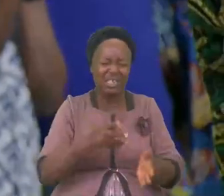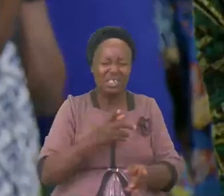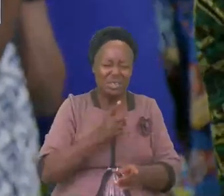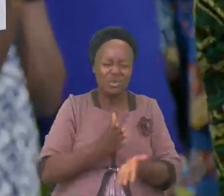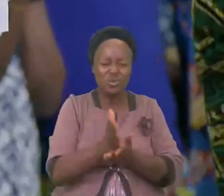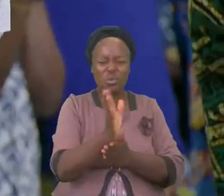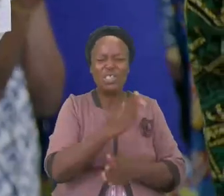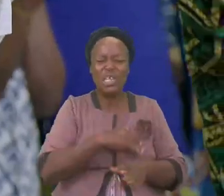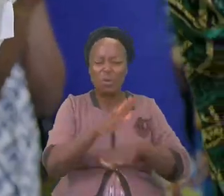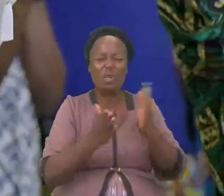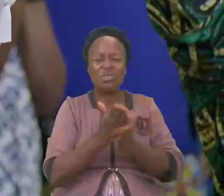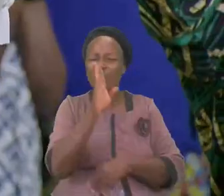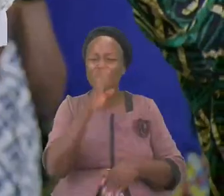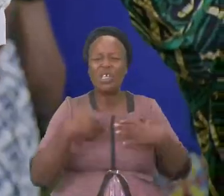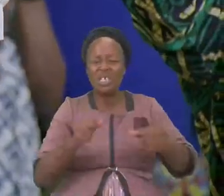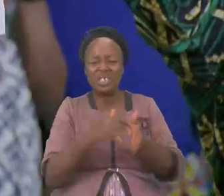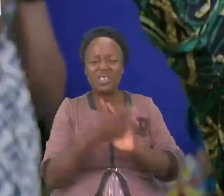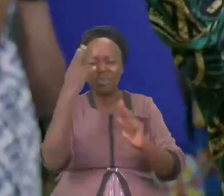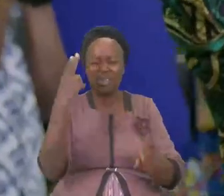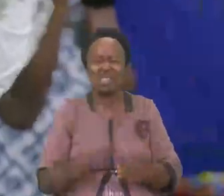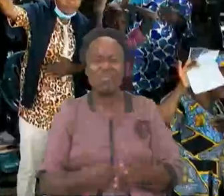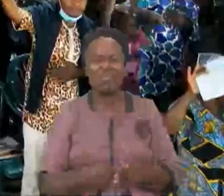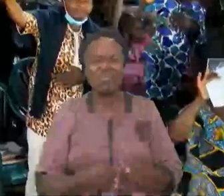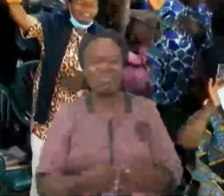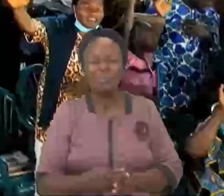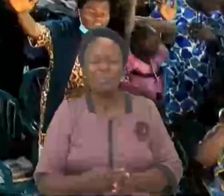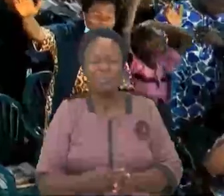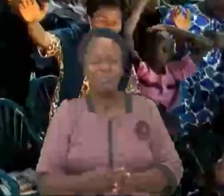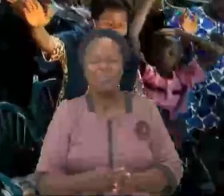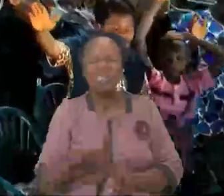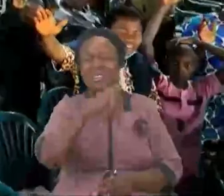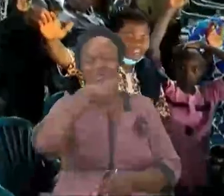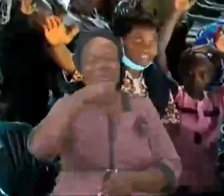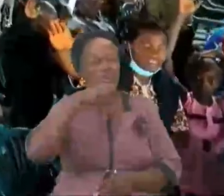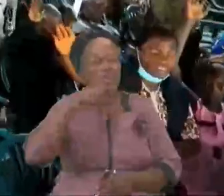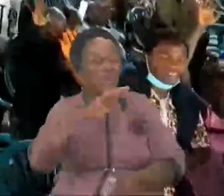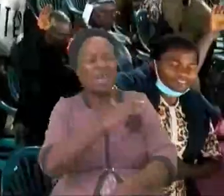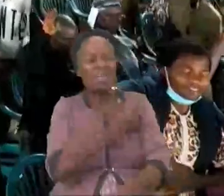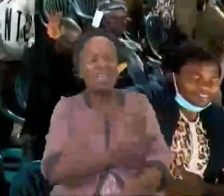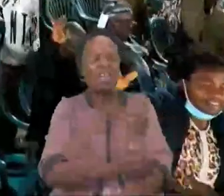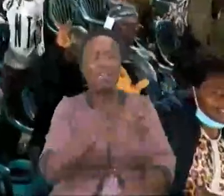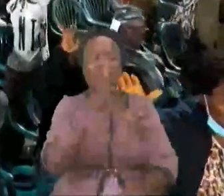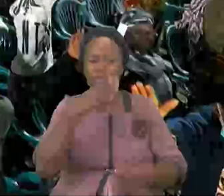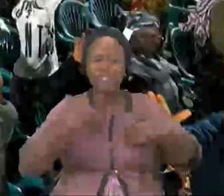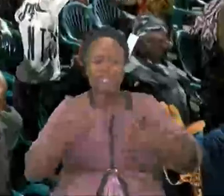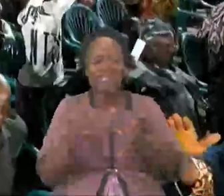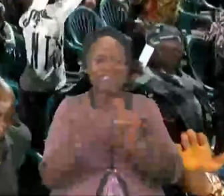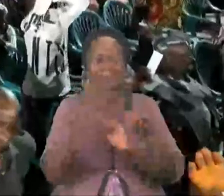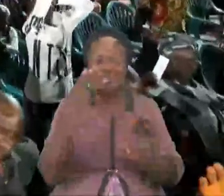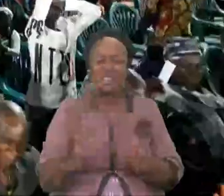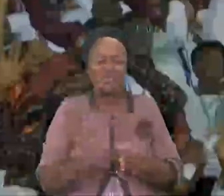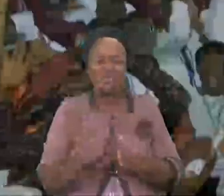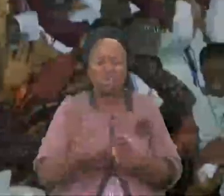droit, sois guéri au nom de Jésus. Mais desséché, sois guéri au nom de